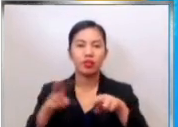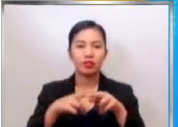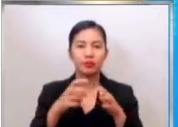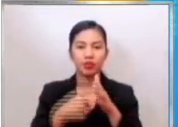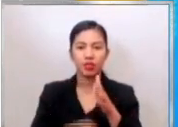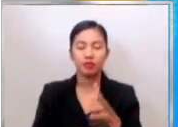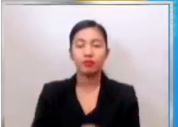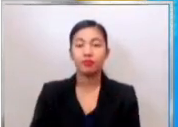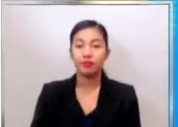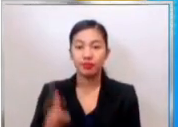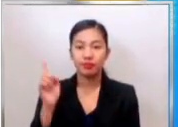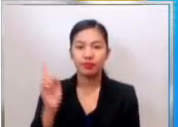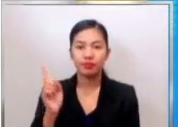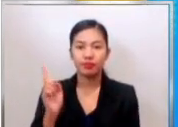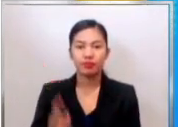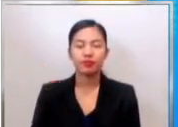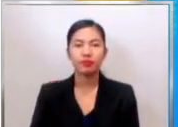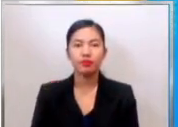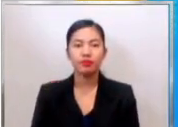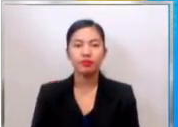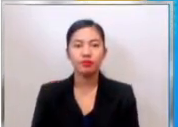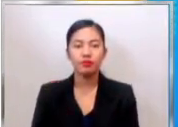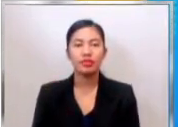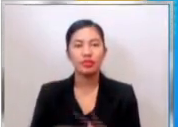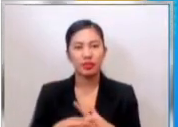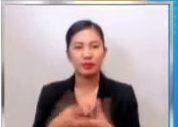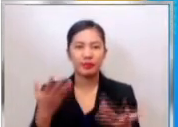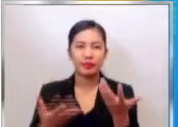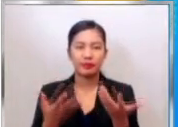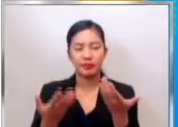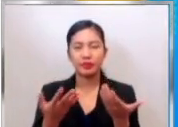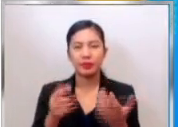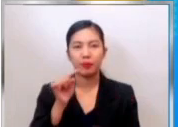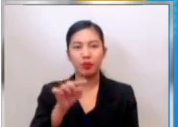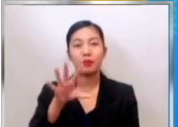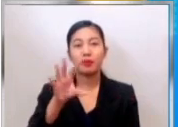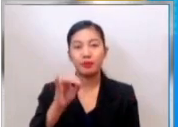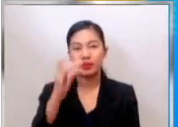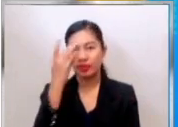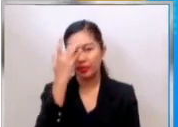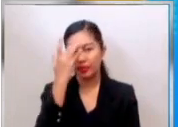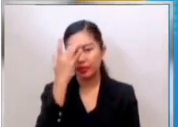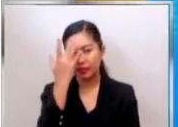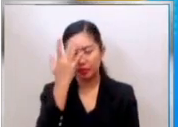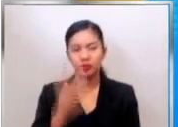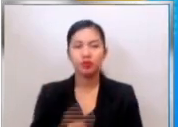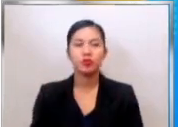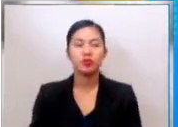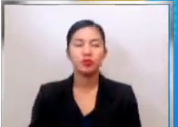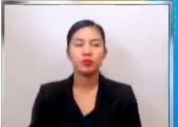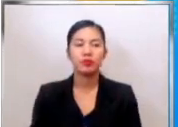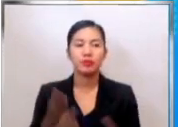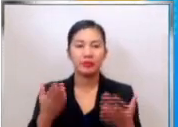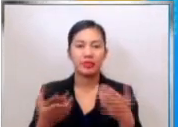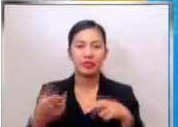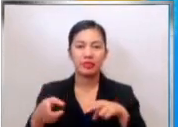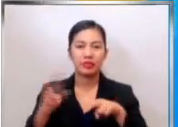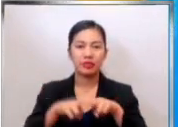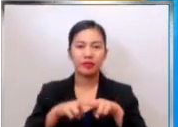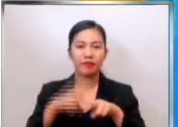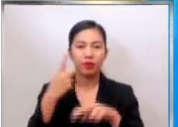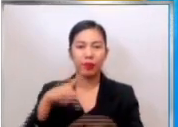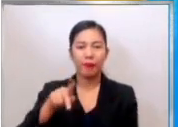value, nag-uumpisa to sa 50 centavos. Essentially, the increase ng packaging nila, tapos yung increase ng presyo